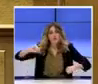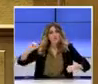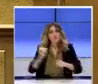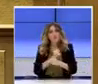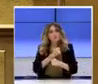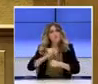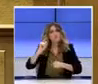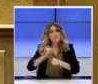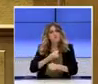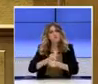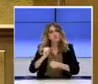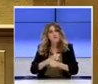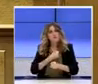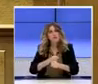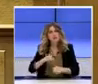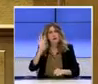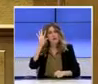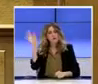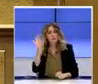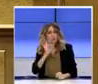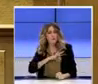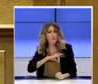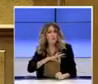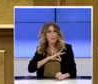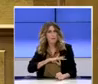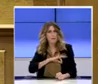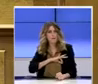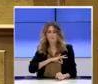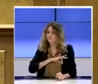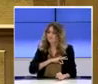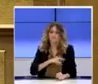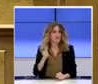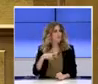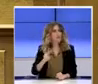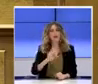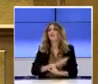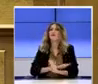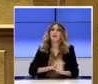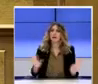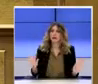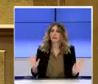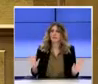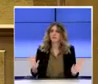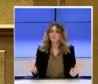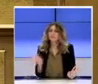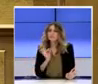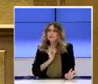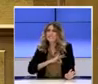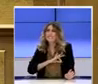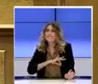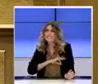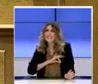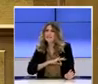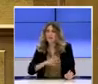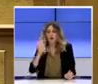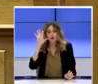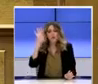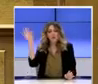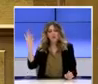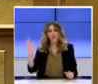όρους ιδιοτέλειας κάθε είδους, πολιτικής ή και οικονομικής.